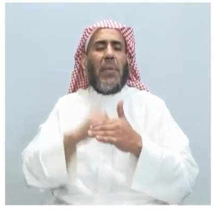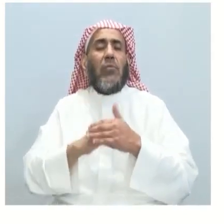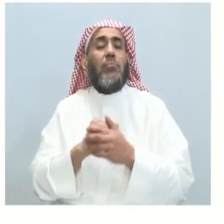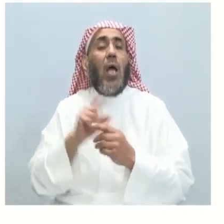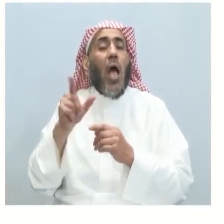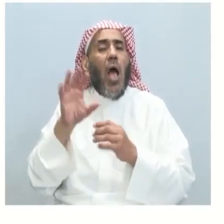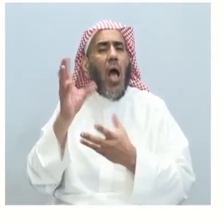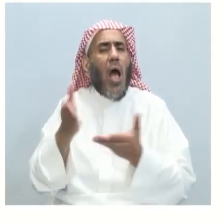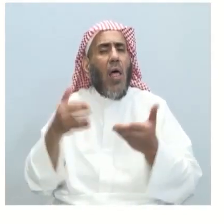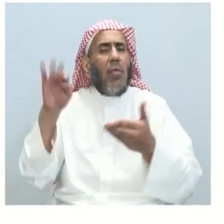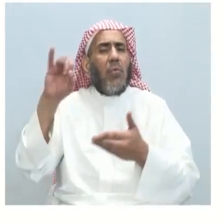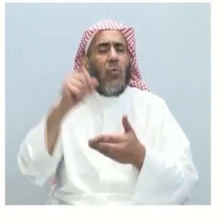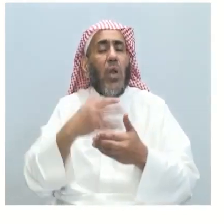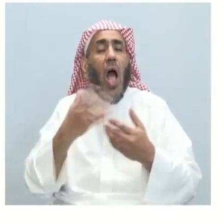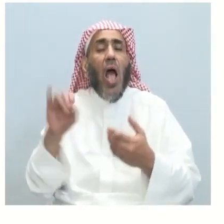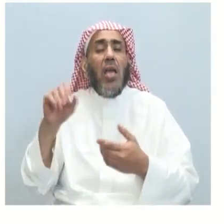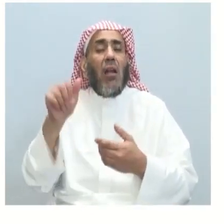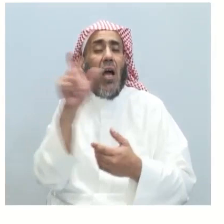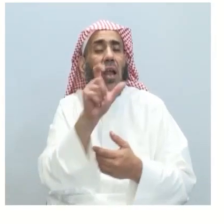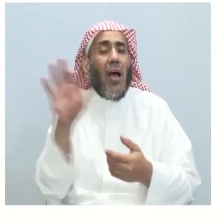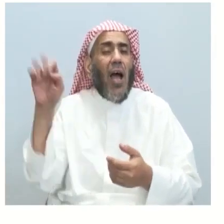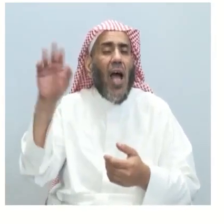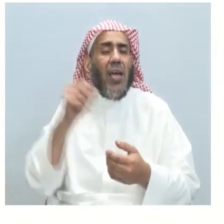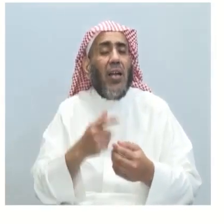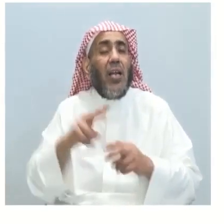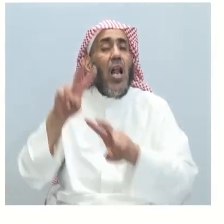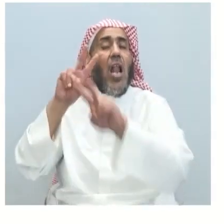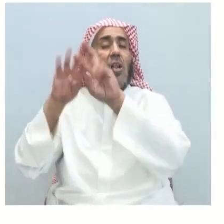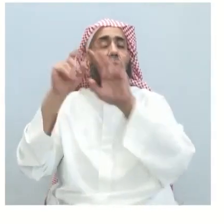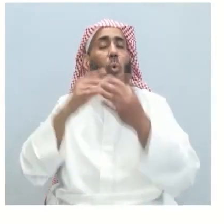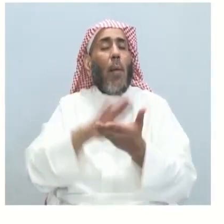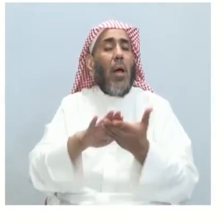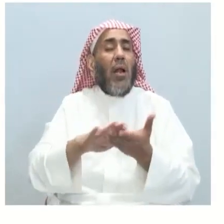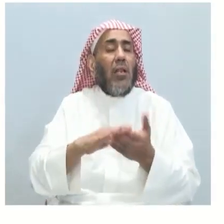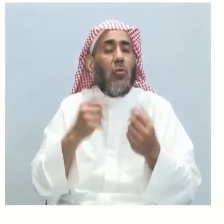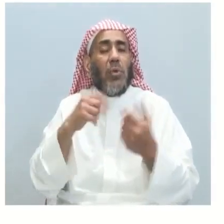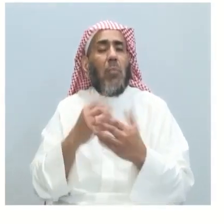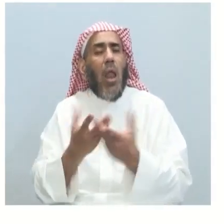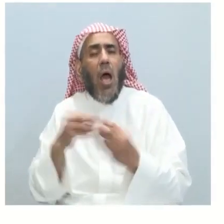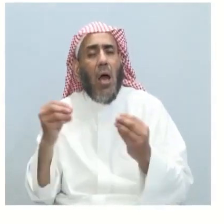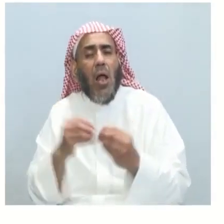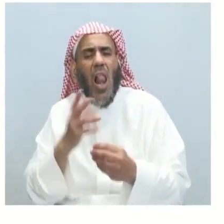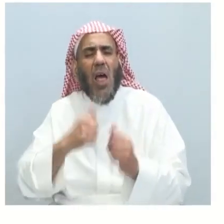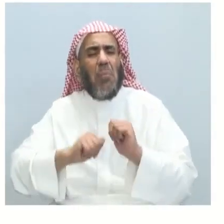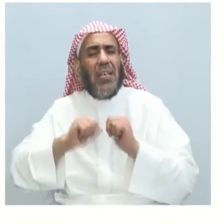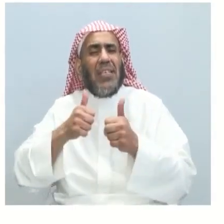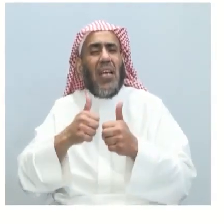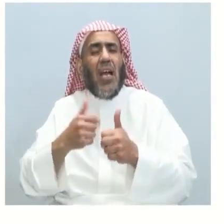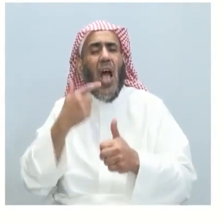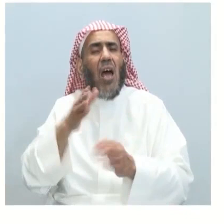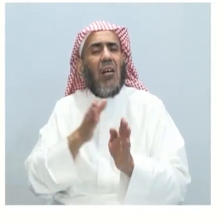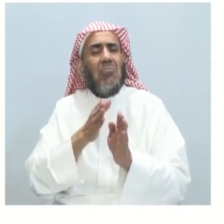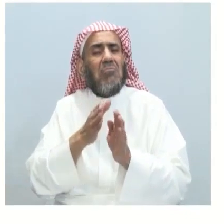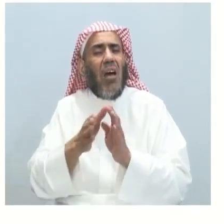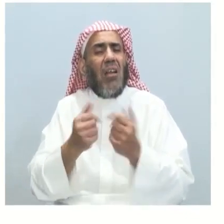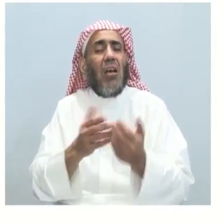طبعا لاحظ هنا حيران حيران لا نجم السماء ولا معالم الارض في الغماء تهدين يعني لم استطع ان ارى طريق